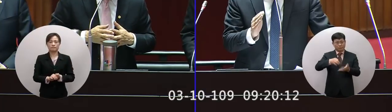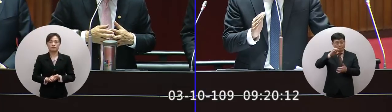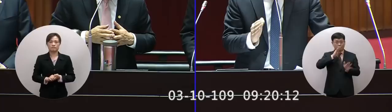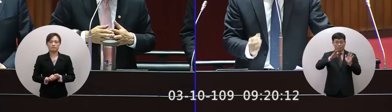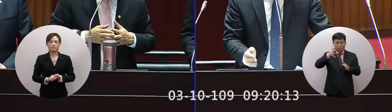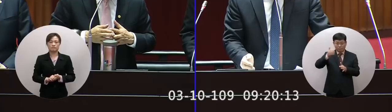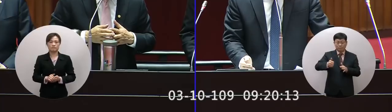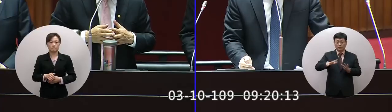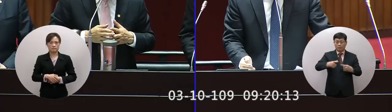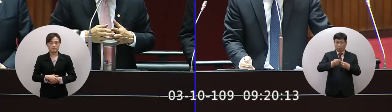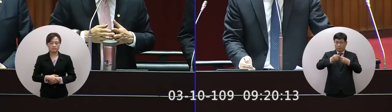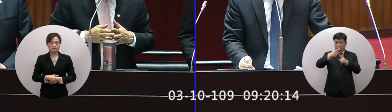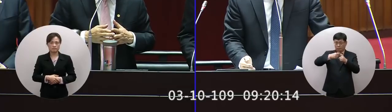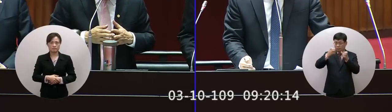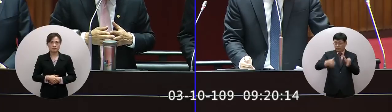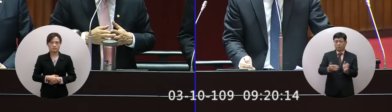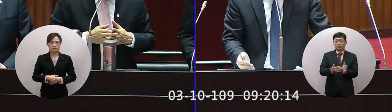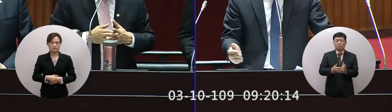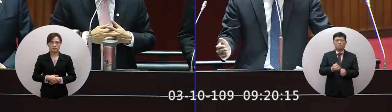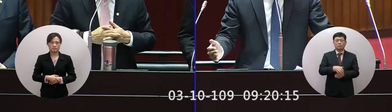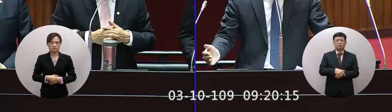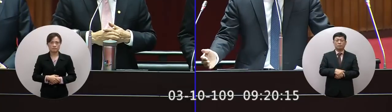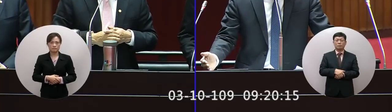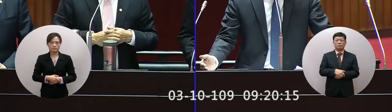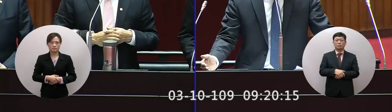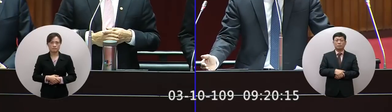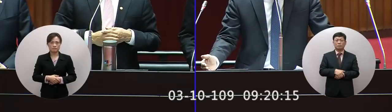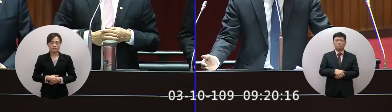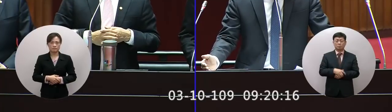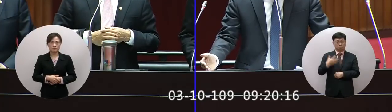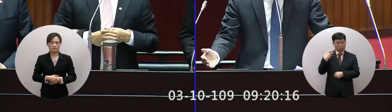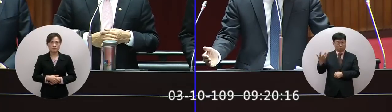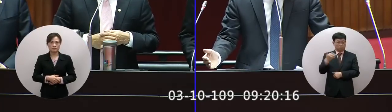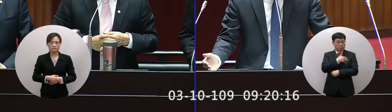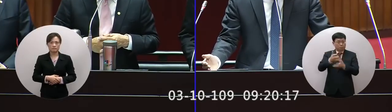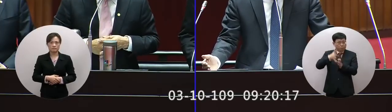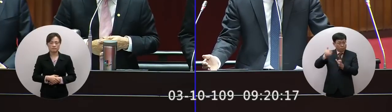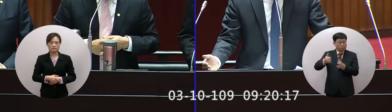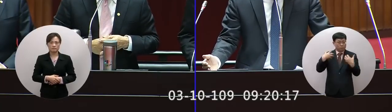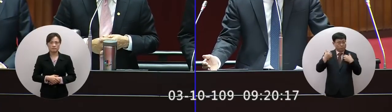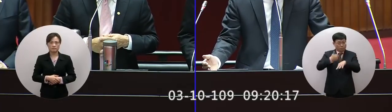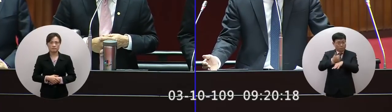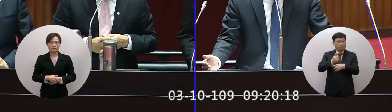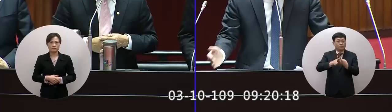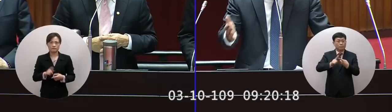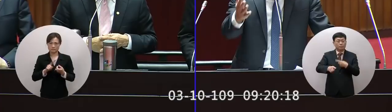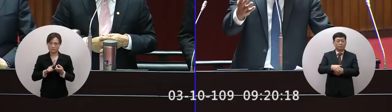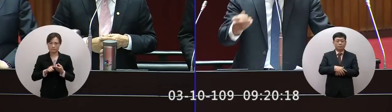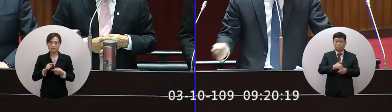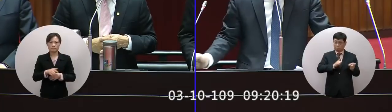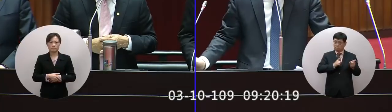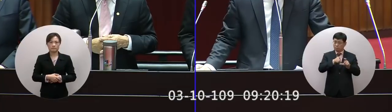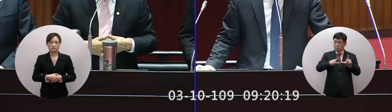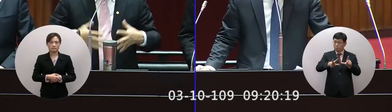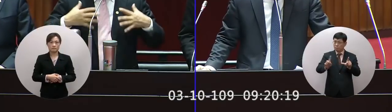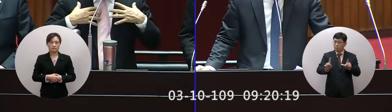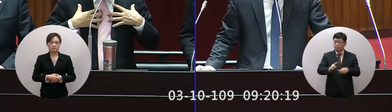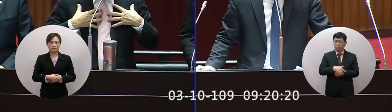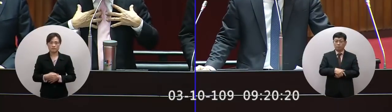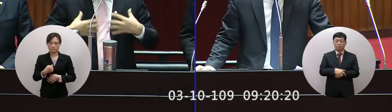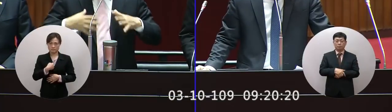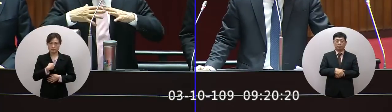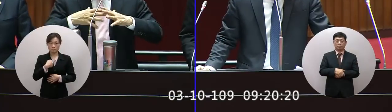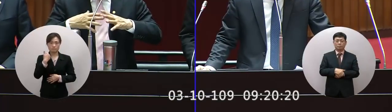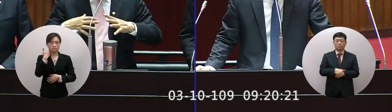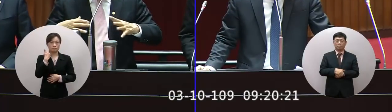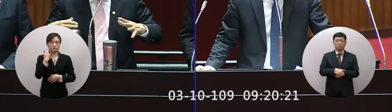挥官，我们现在一级开设嘛，所以是由陈时中部长来担任指挥官，对不对？ 对。 那您的角色是什么？ 我